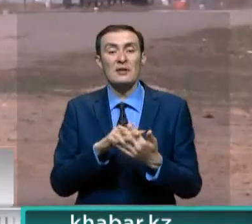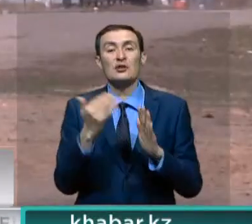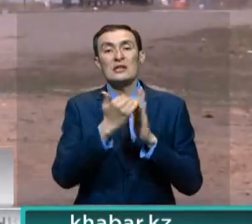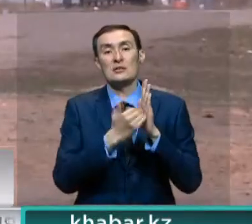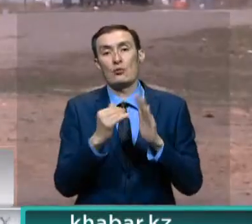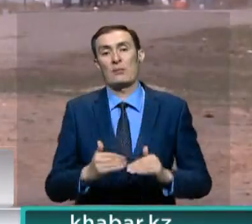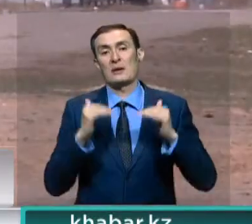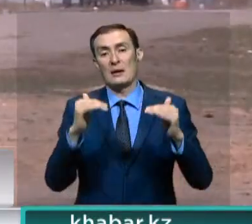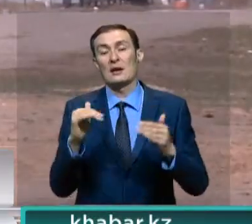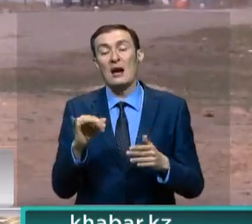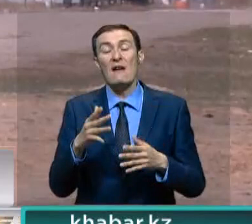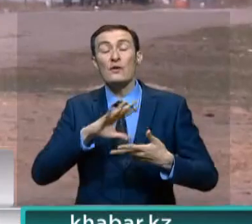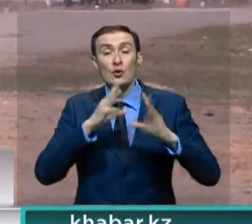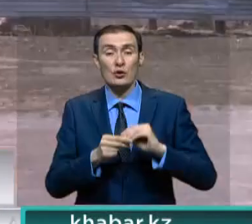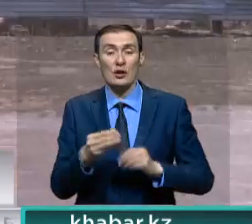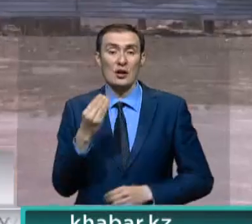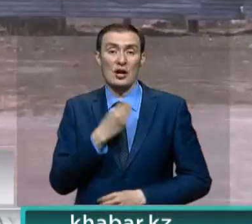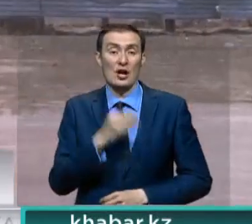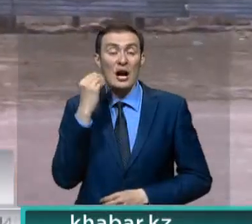статистики. И в итоге страдало качество.